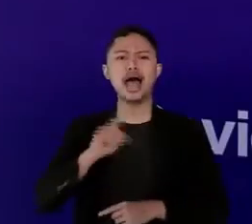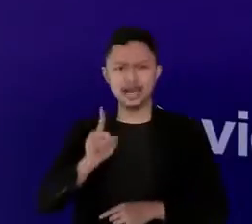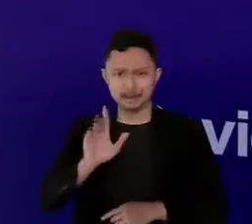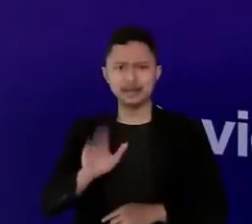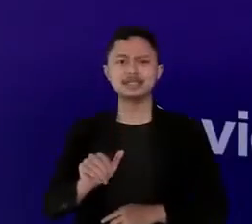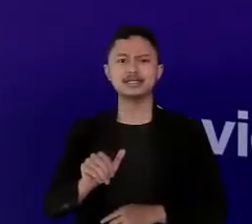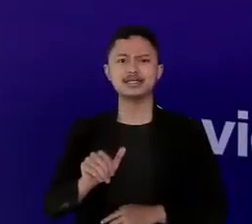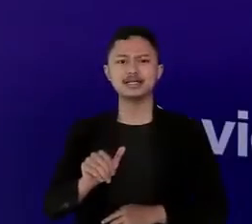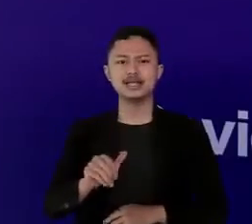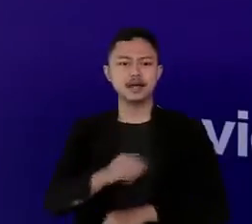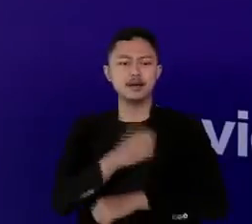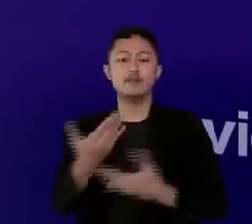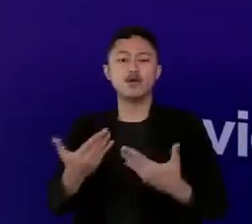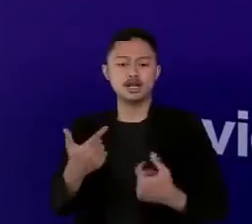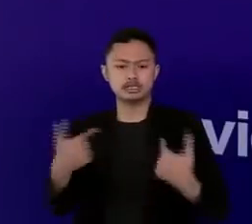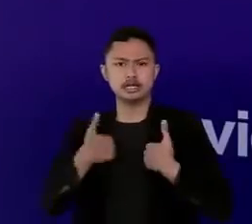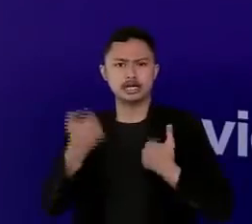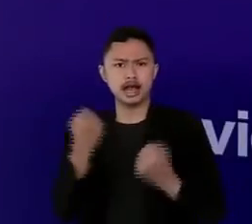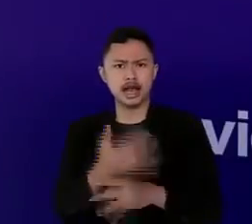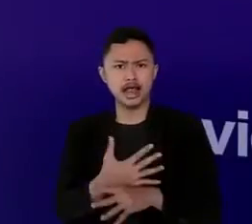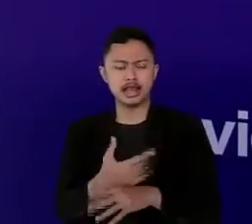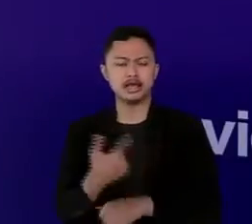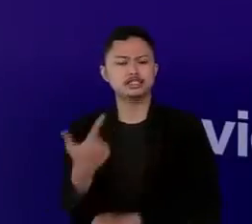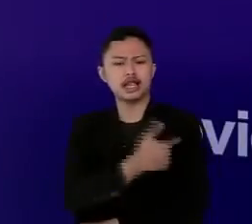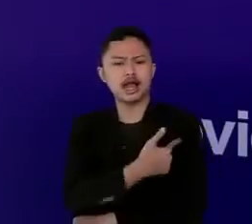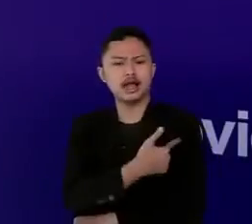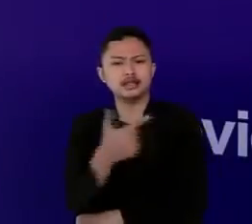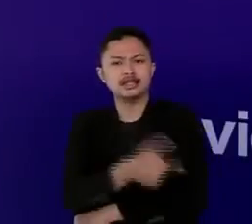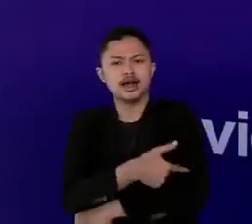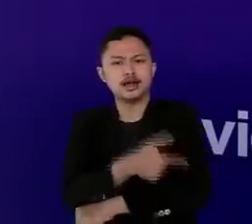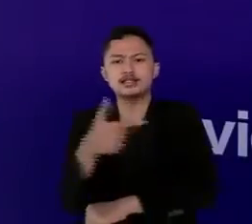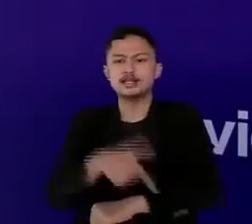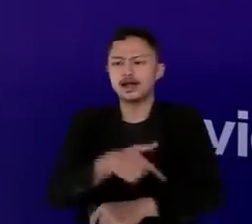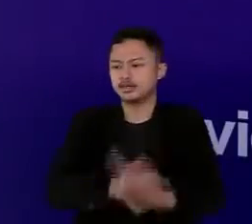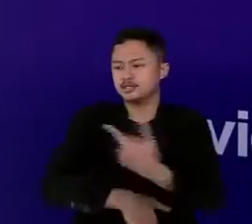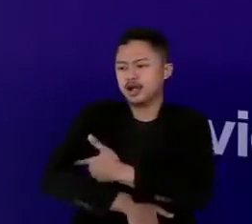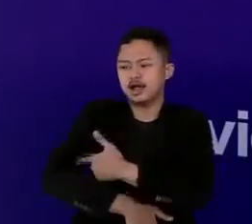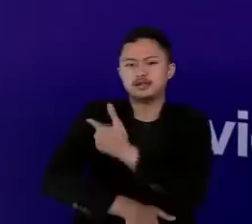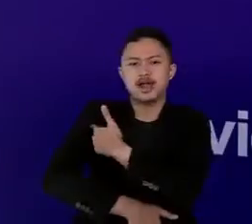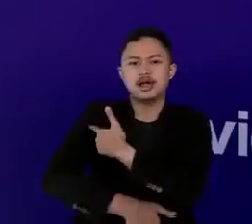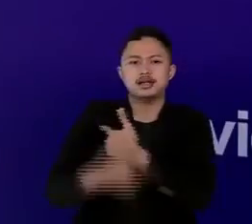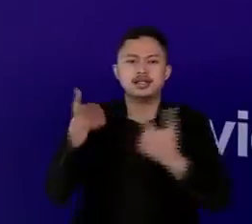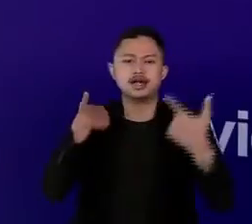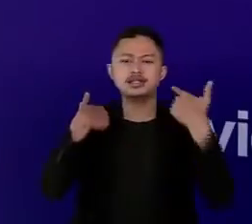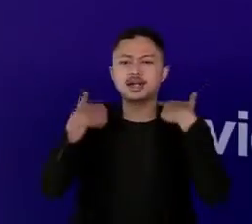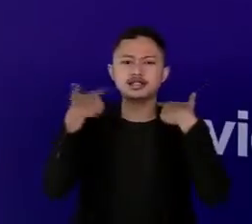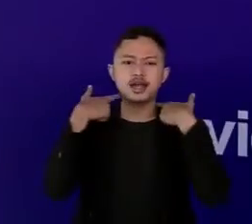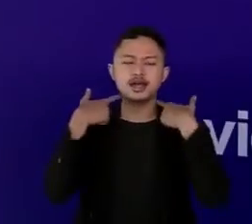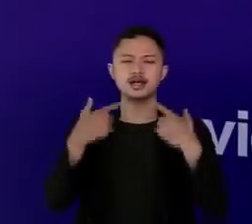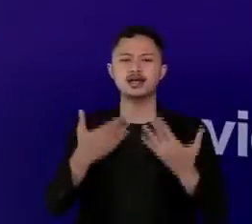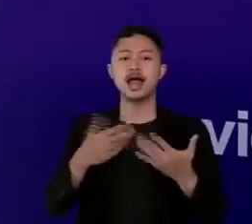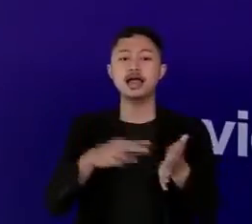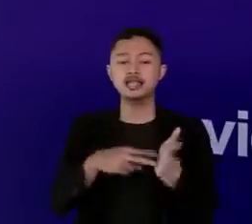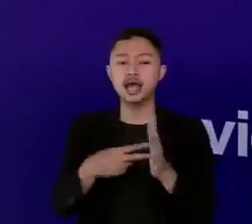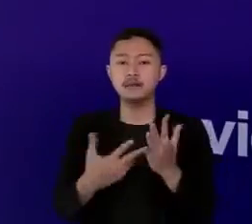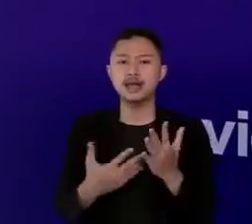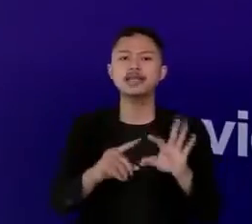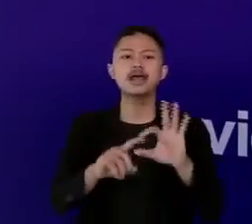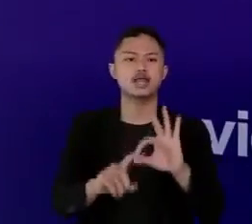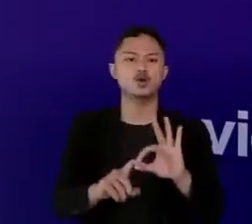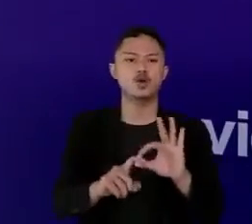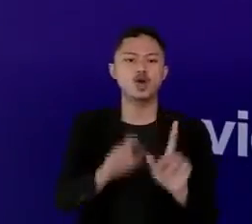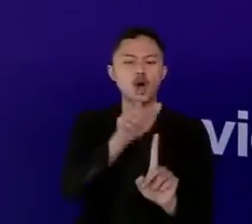orang itu durasinya berbeda ada memang antaranya empat minggu sampai 12 minggu tapi ada juga yang